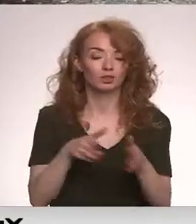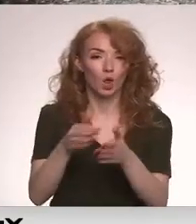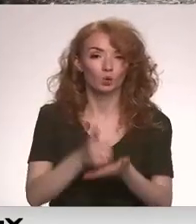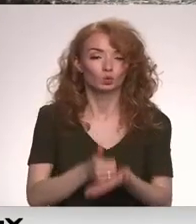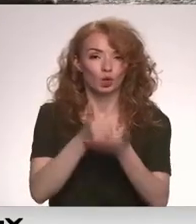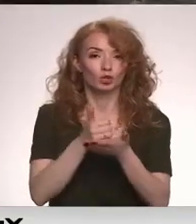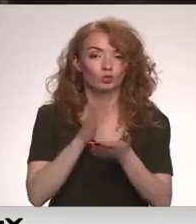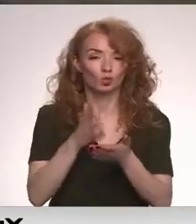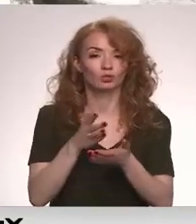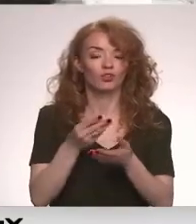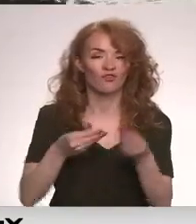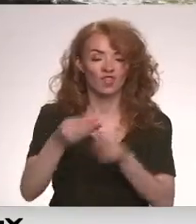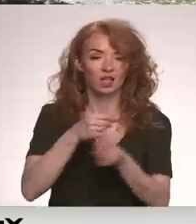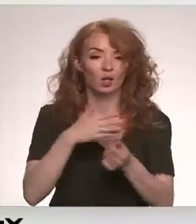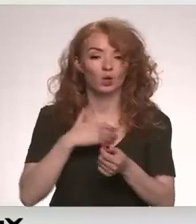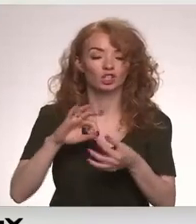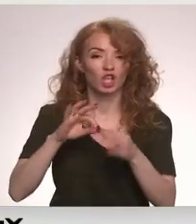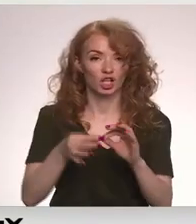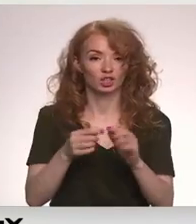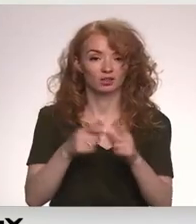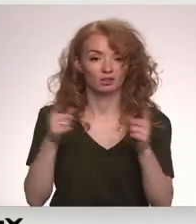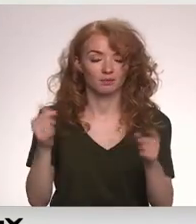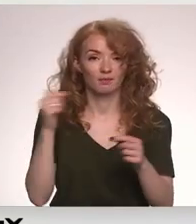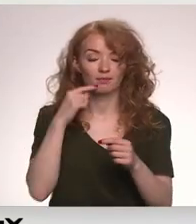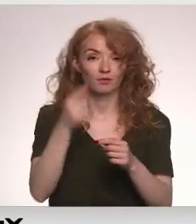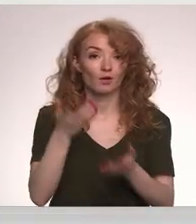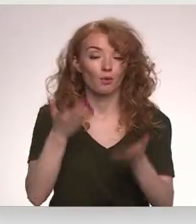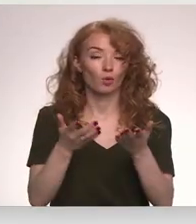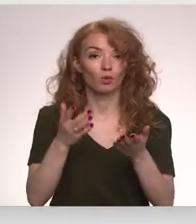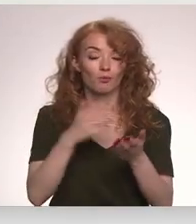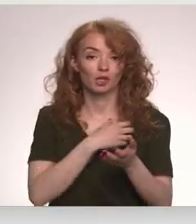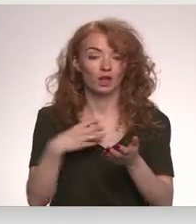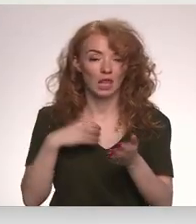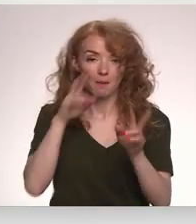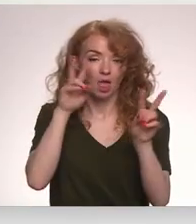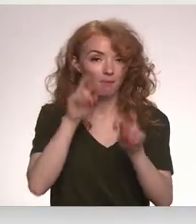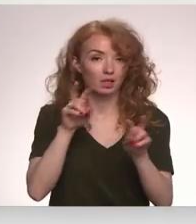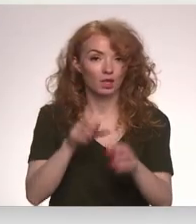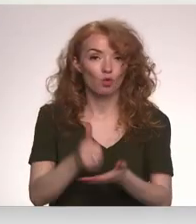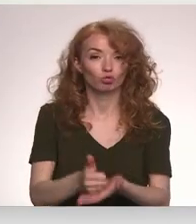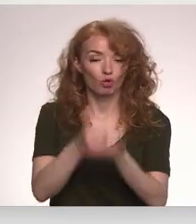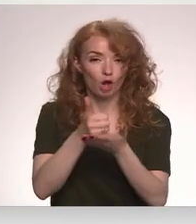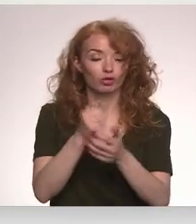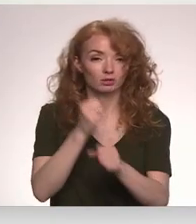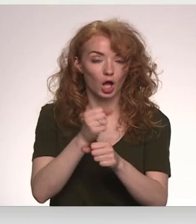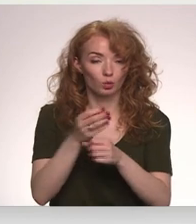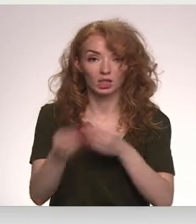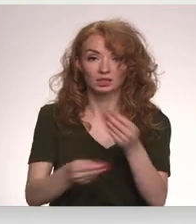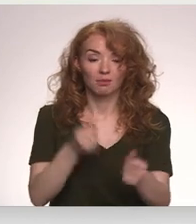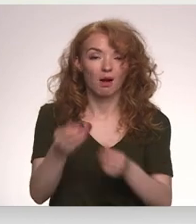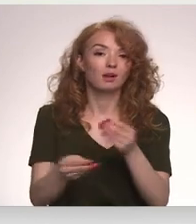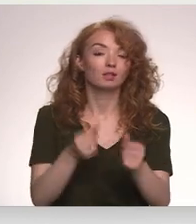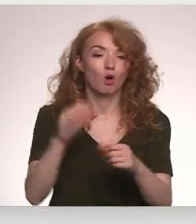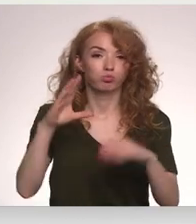uzturēšanas ziņā būs finansiāli sarežģīta sezona. Iespējams, ka viņām būs pat jāpārskata uzturēšanas darbu izmaksas, ja?